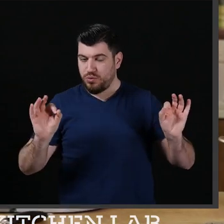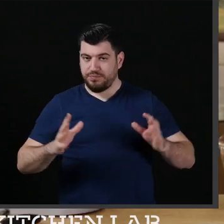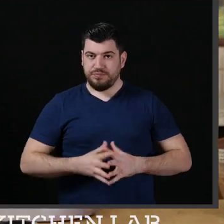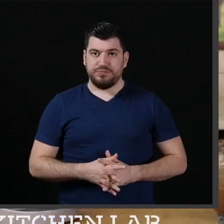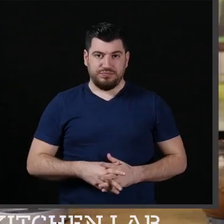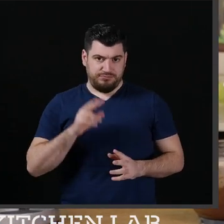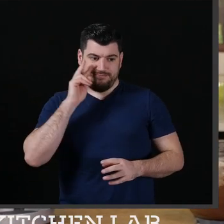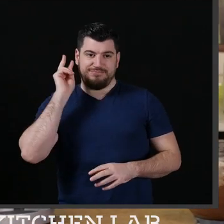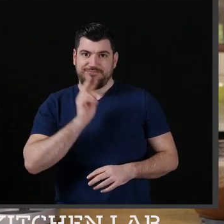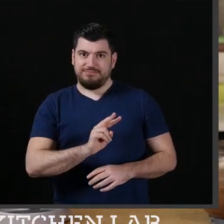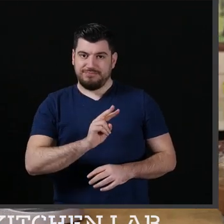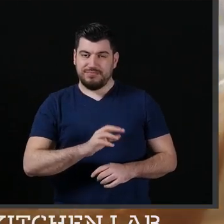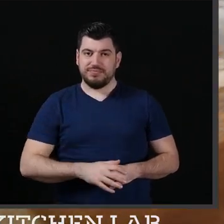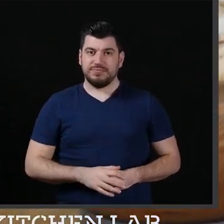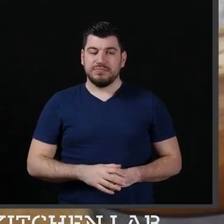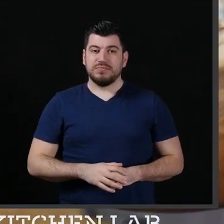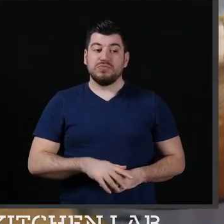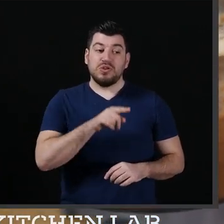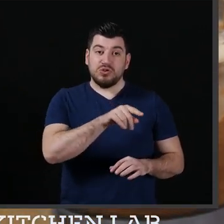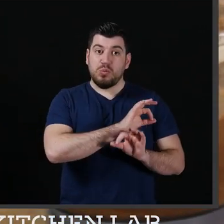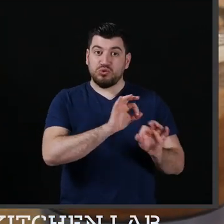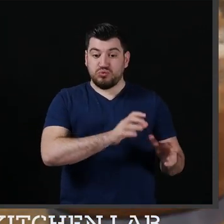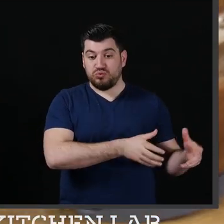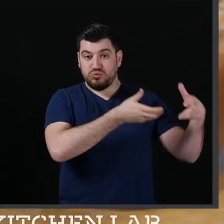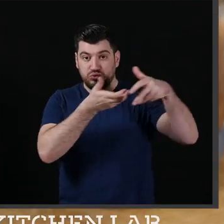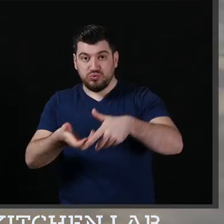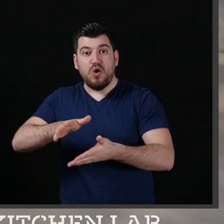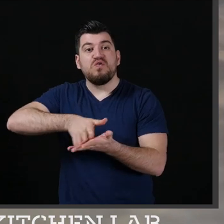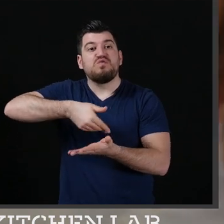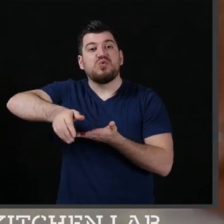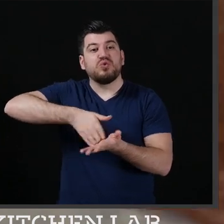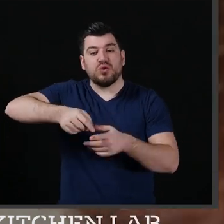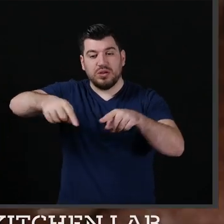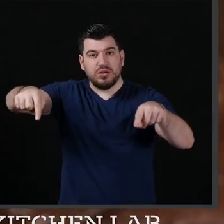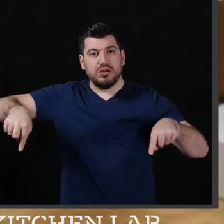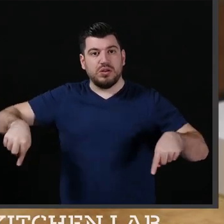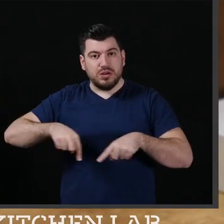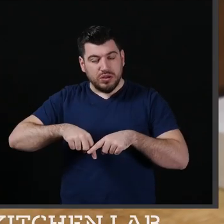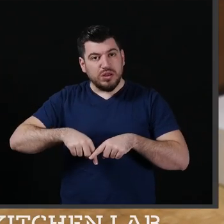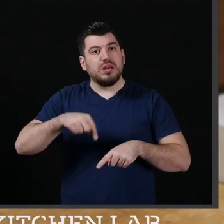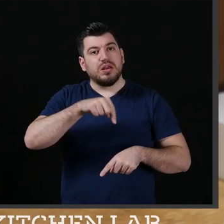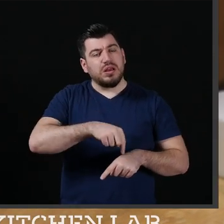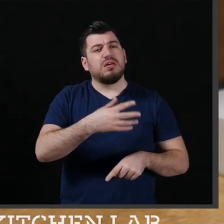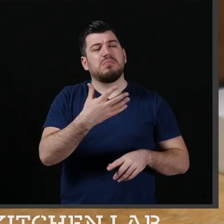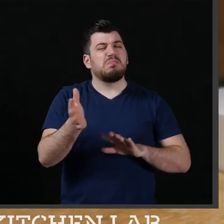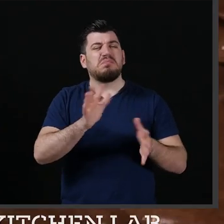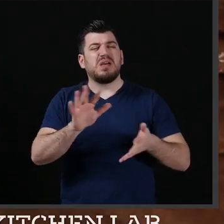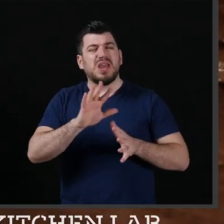Το βλέπετε. Και όπως είναι θα το αδειάσω σε ένα βουτυρωμένο ταψάκι. Θα βγάλει τουλάχιστον 12 με